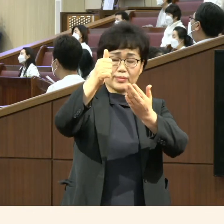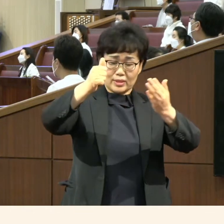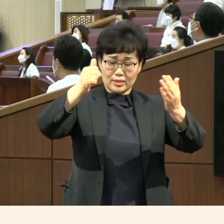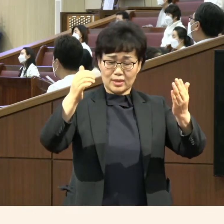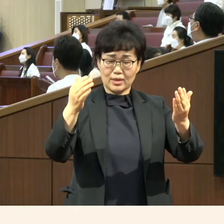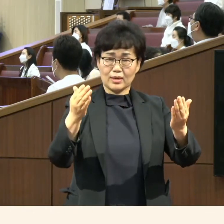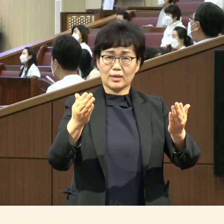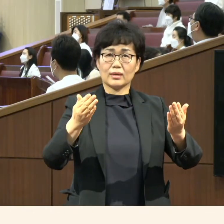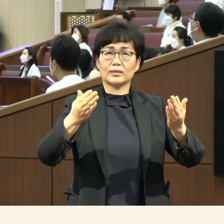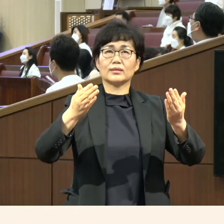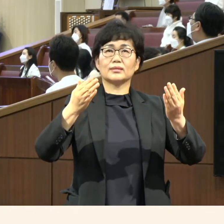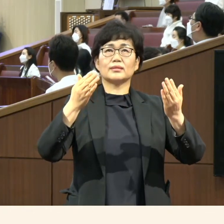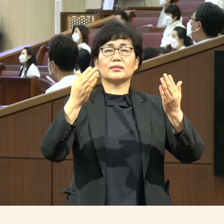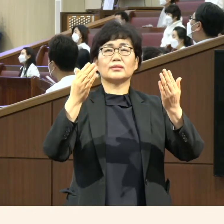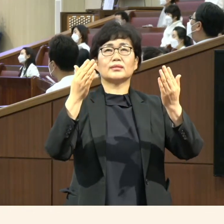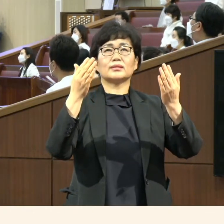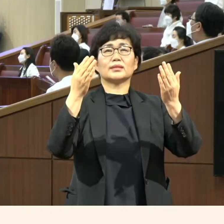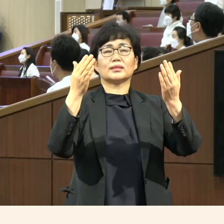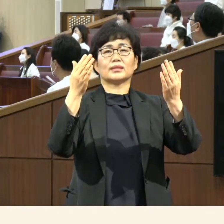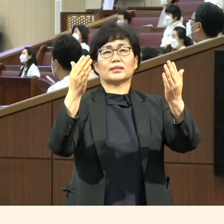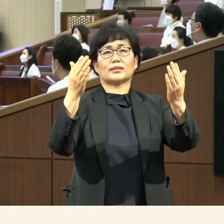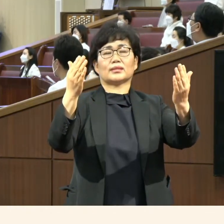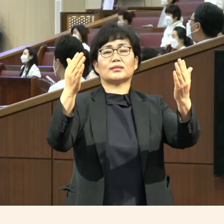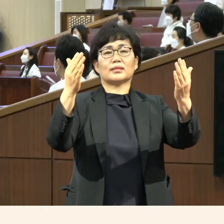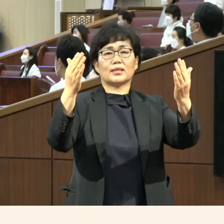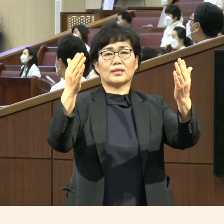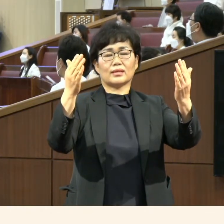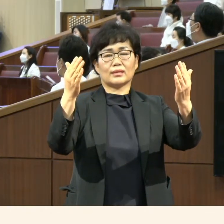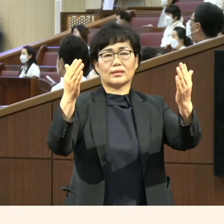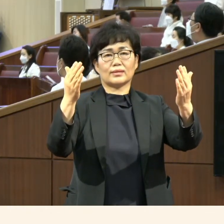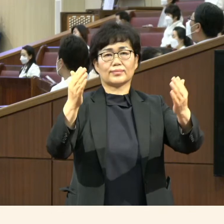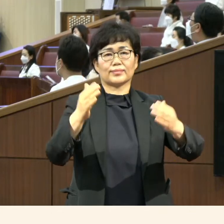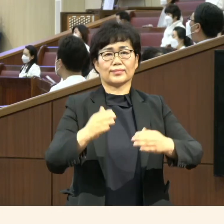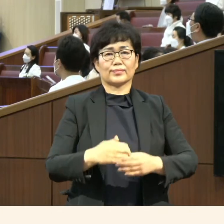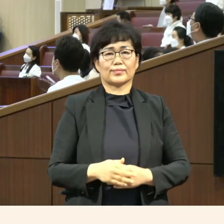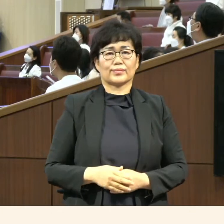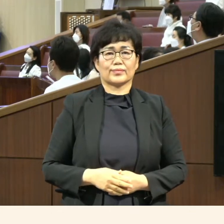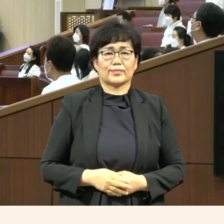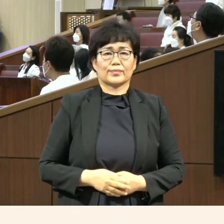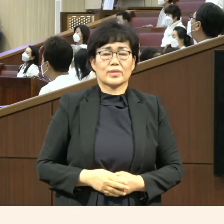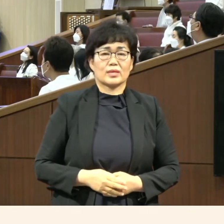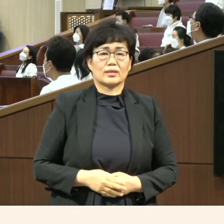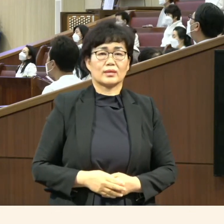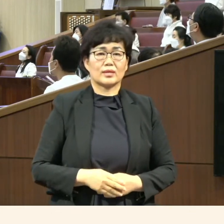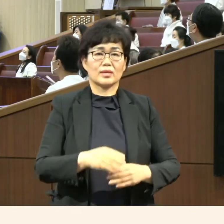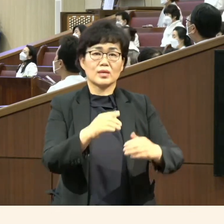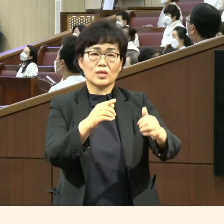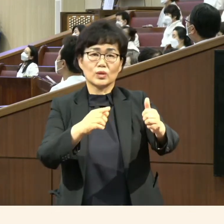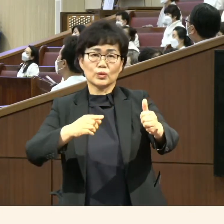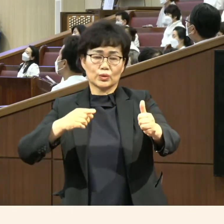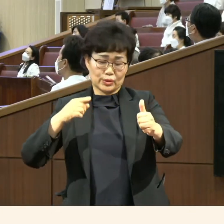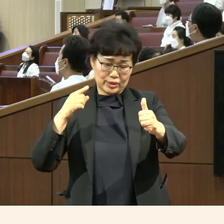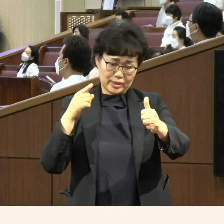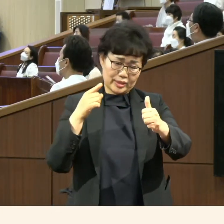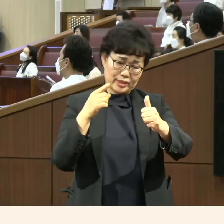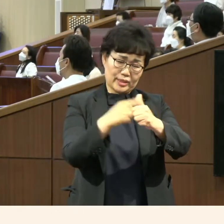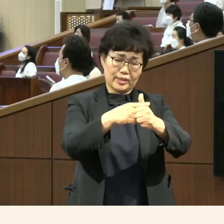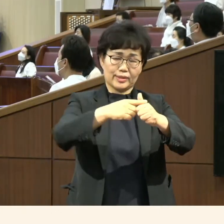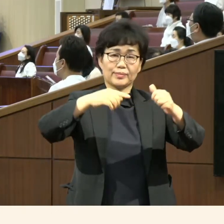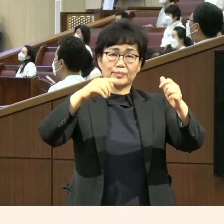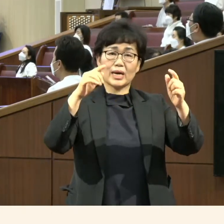하나님께 그 주님의 은혜를 기억합니다. 죽임당하신 어린 양